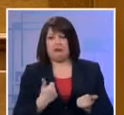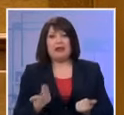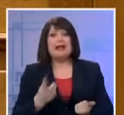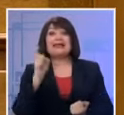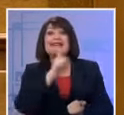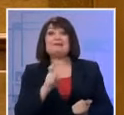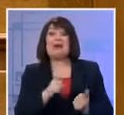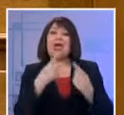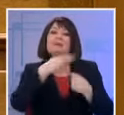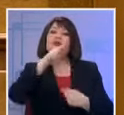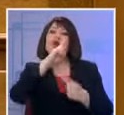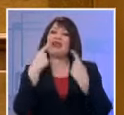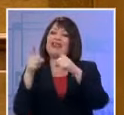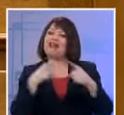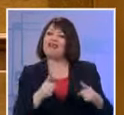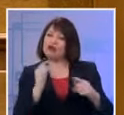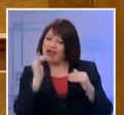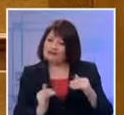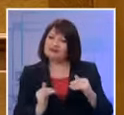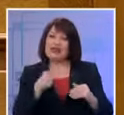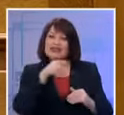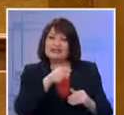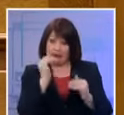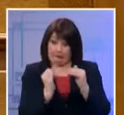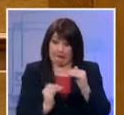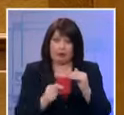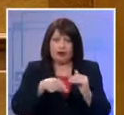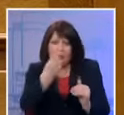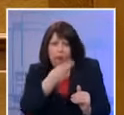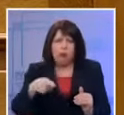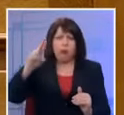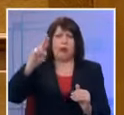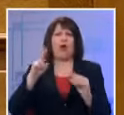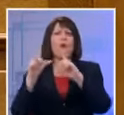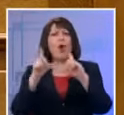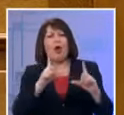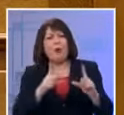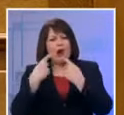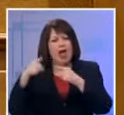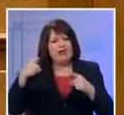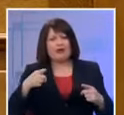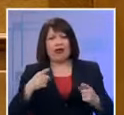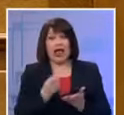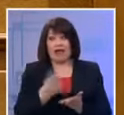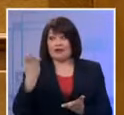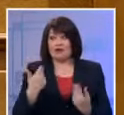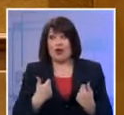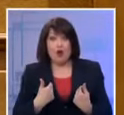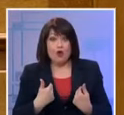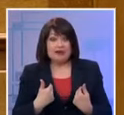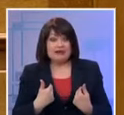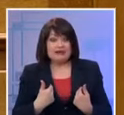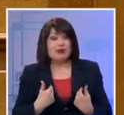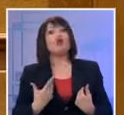ψηλά και τα κατεβάσαμε. Βρήκατε τα spreads χαμηλά και έχουν εκτοξευθεί. Βρήκαμε την αξιολόγηση της